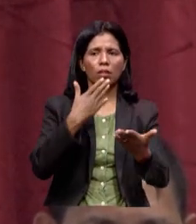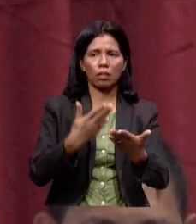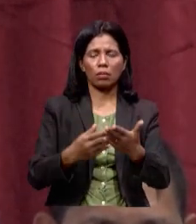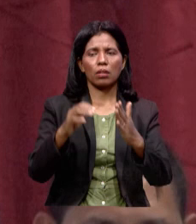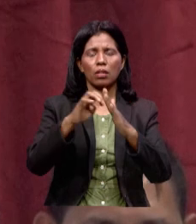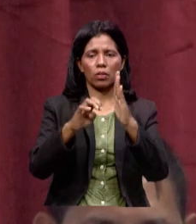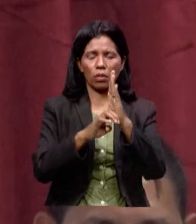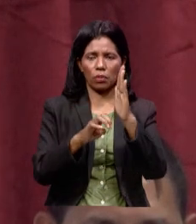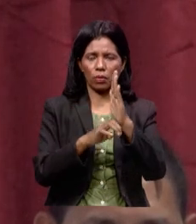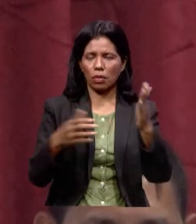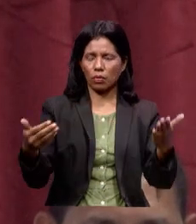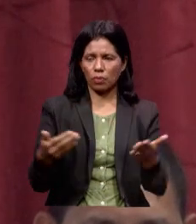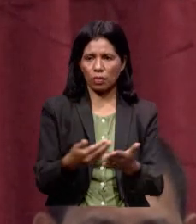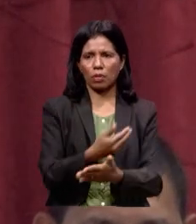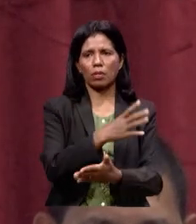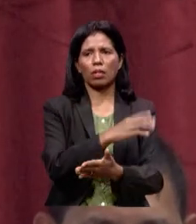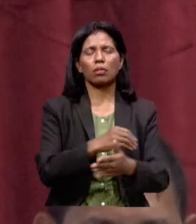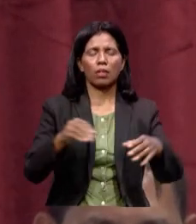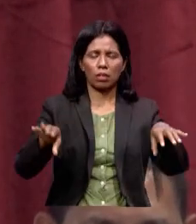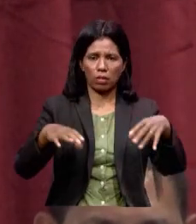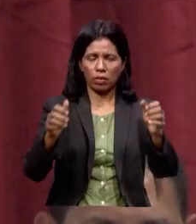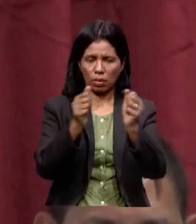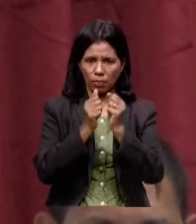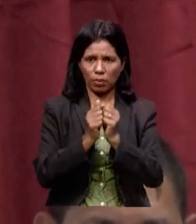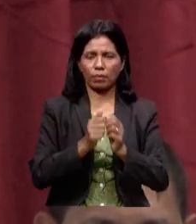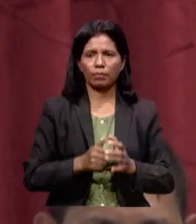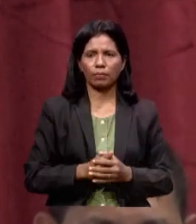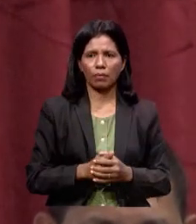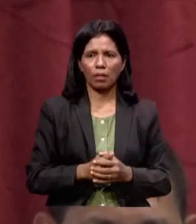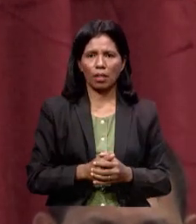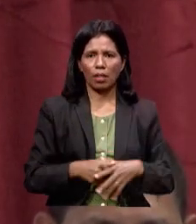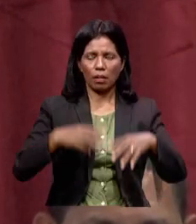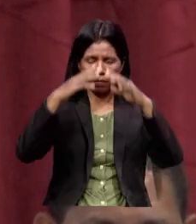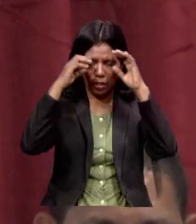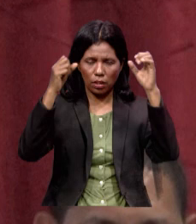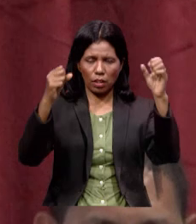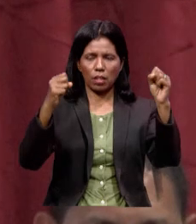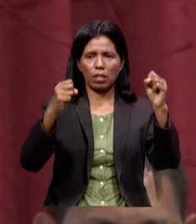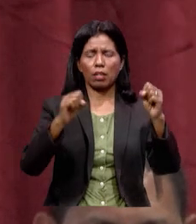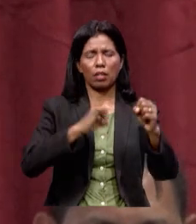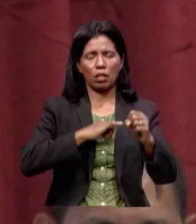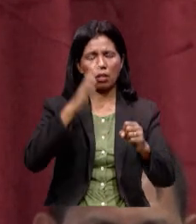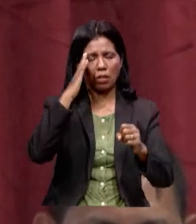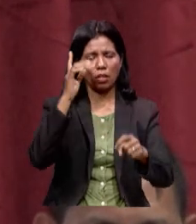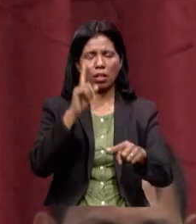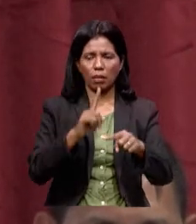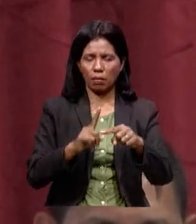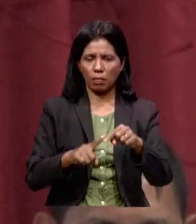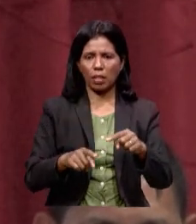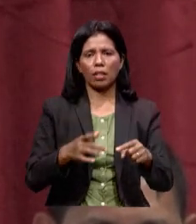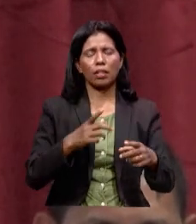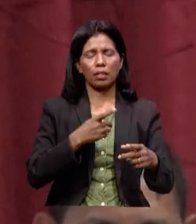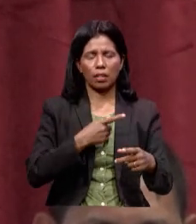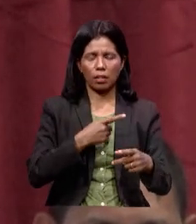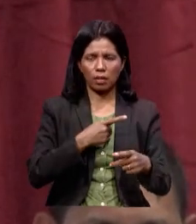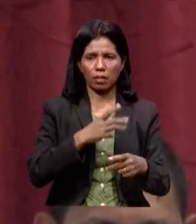struktura fom atau pel servisu ba presiden ti sesant au nai dalikan lan tarido ba serve ma kalai lei